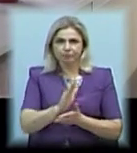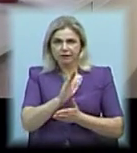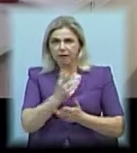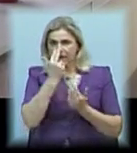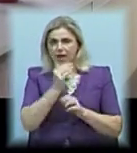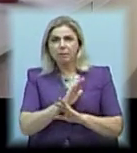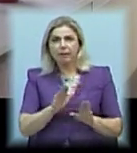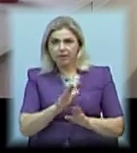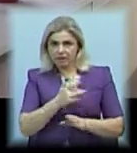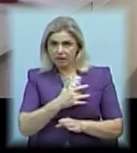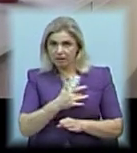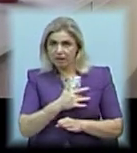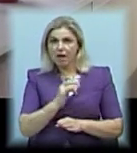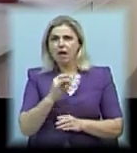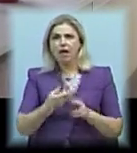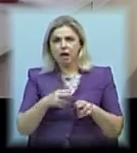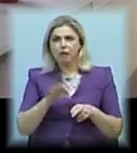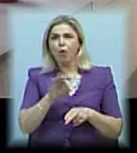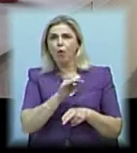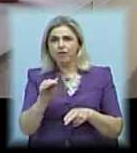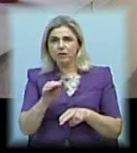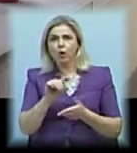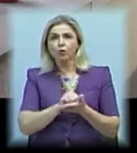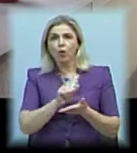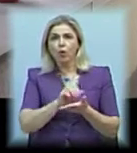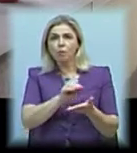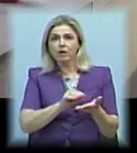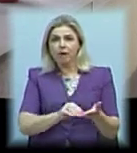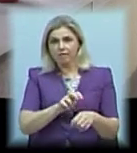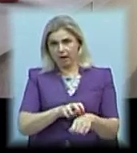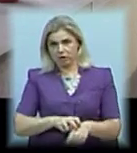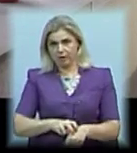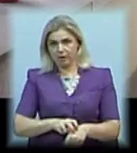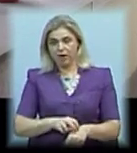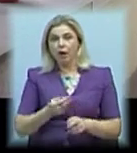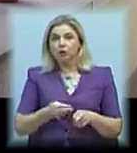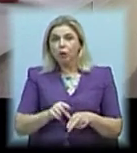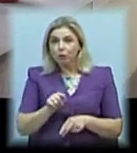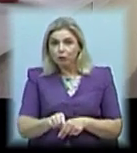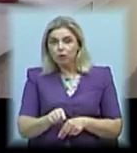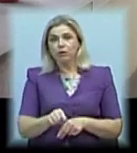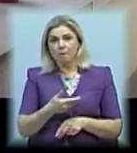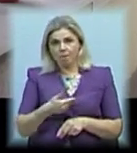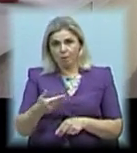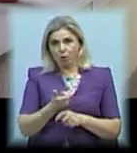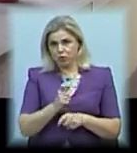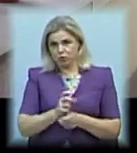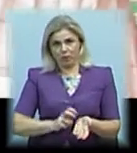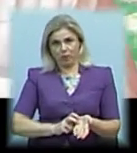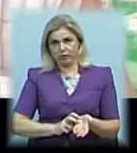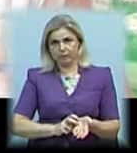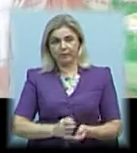пацієнтів, це офіційно задокументовано лікарями, тому ми дуже цього